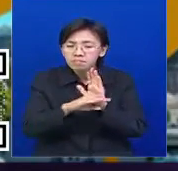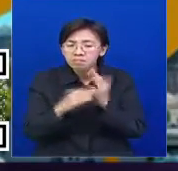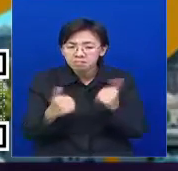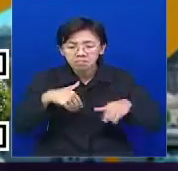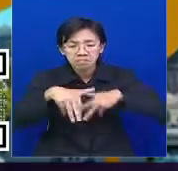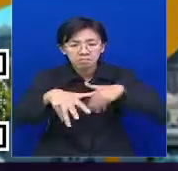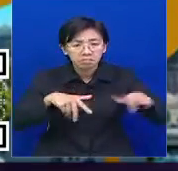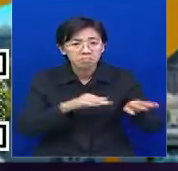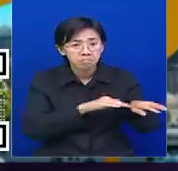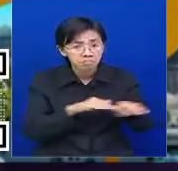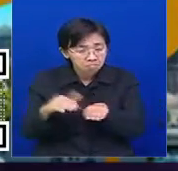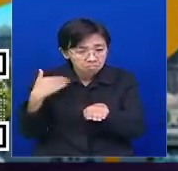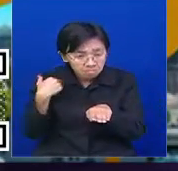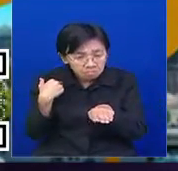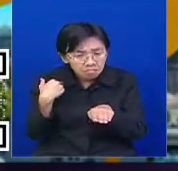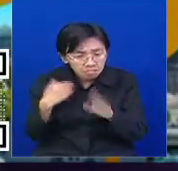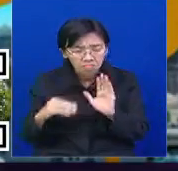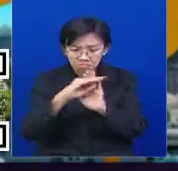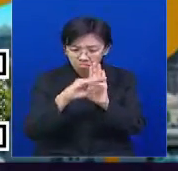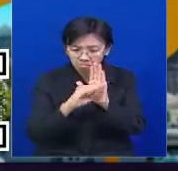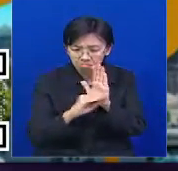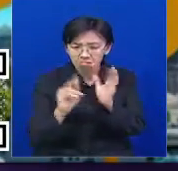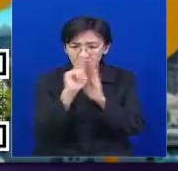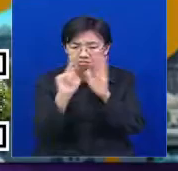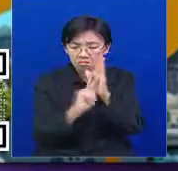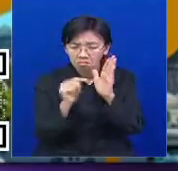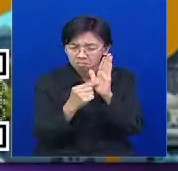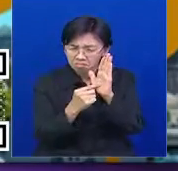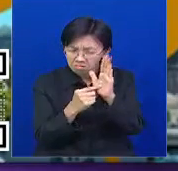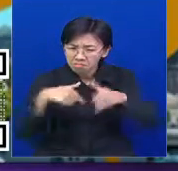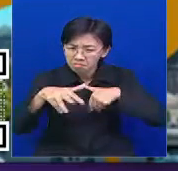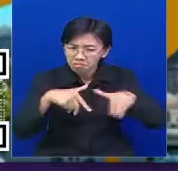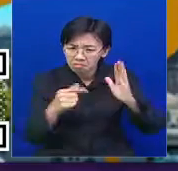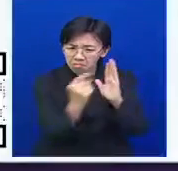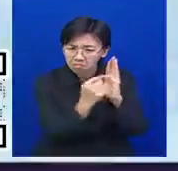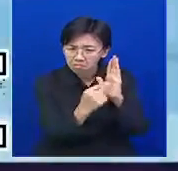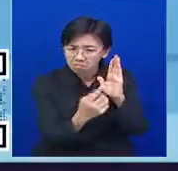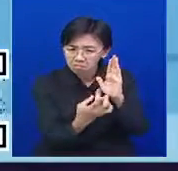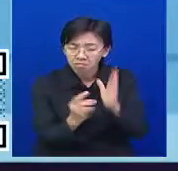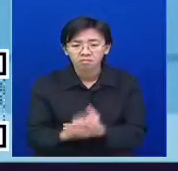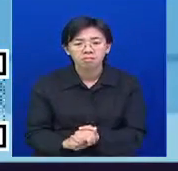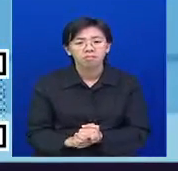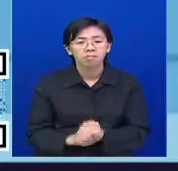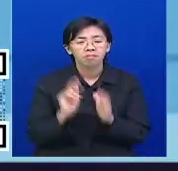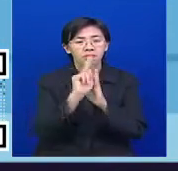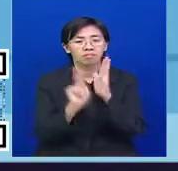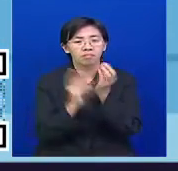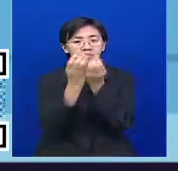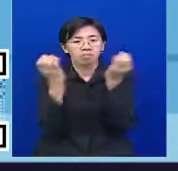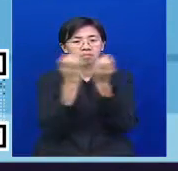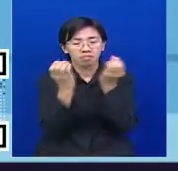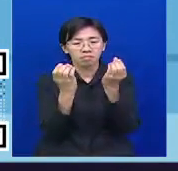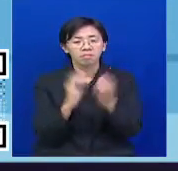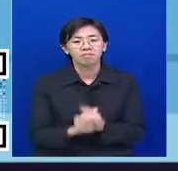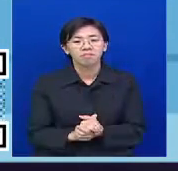นที่ได้บัญญัติไว้ในร่างรัฐธรรมนูญฉบับนี้กันนะ รัฐธรรมนูญฉบับนี้ไม่ได้มี